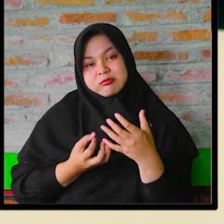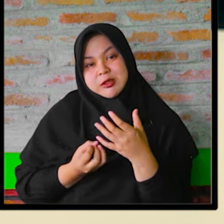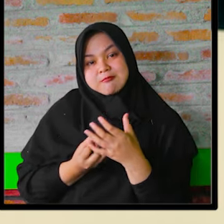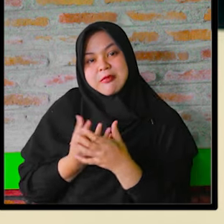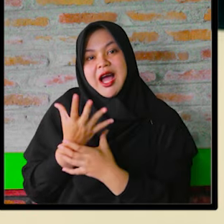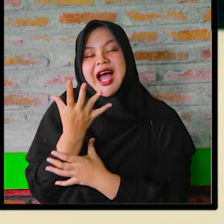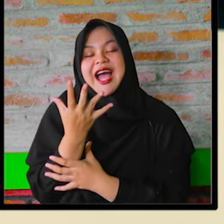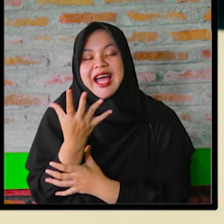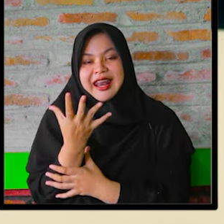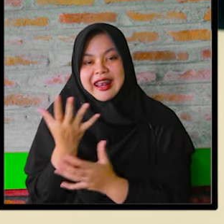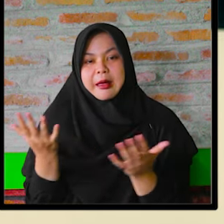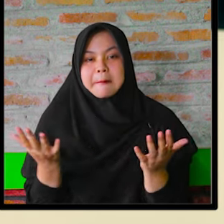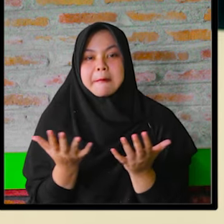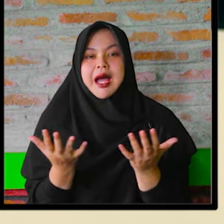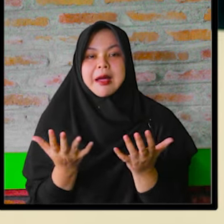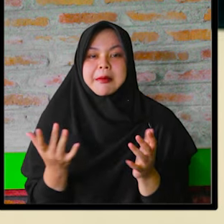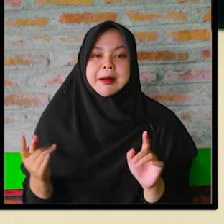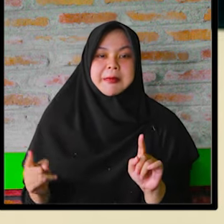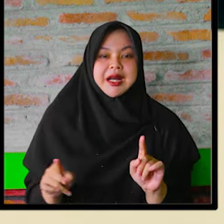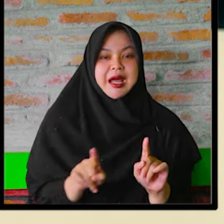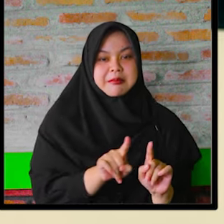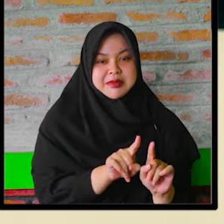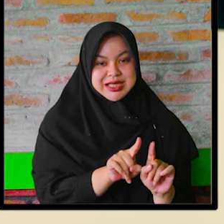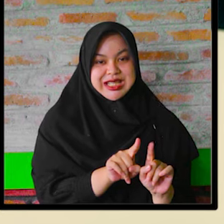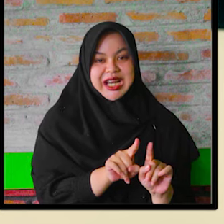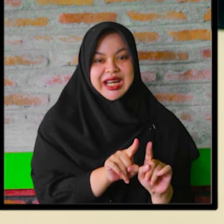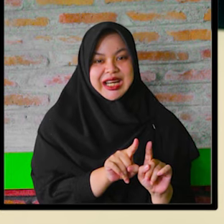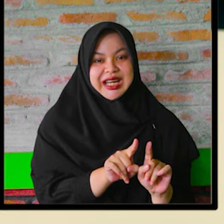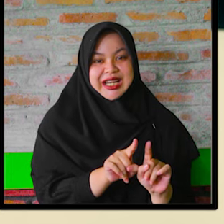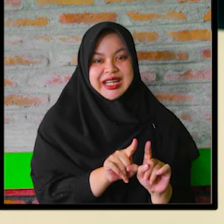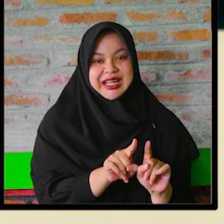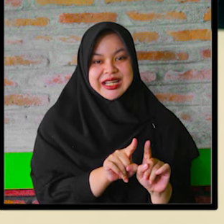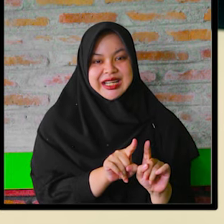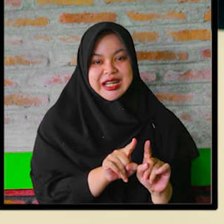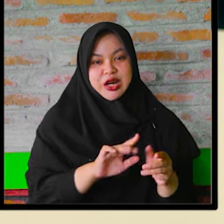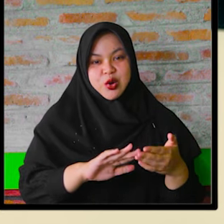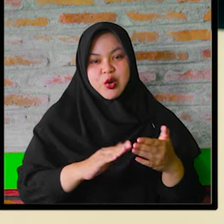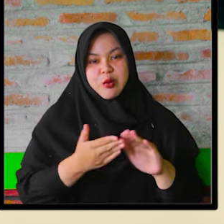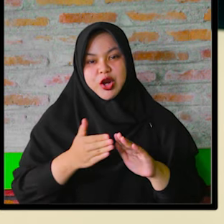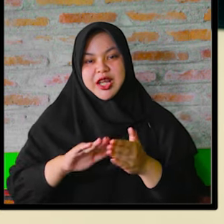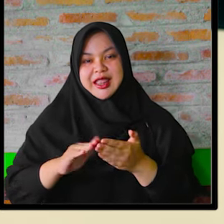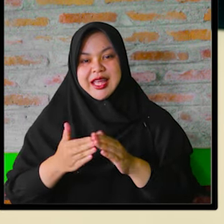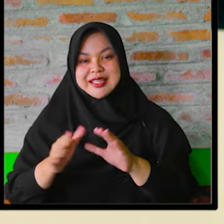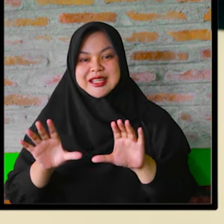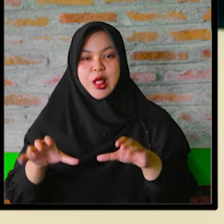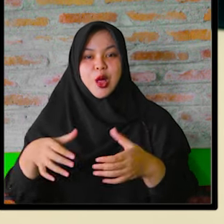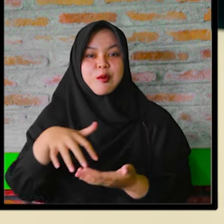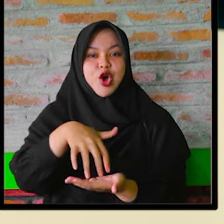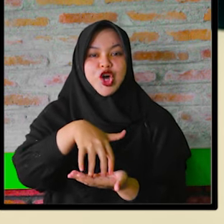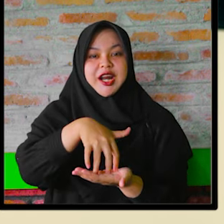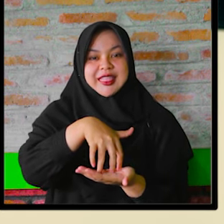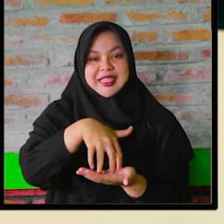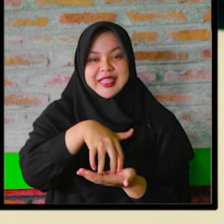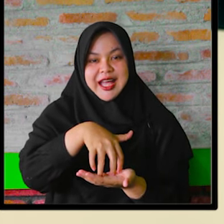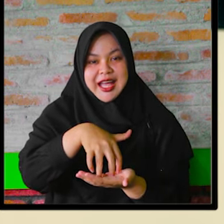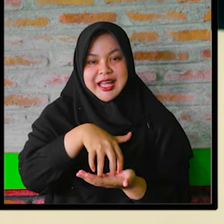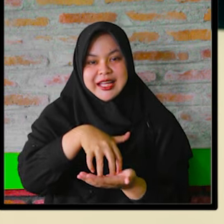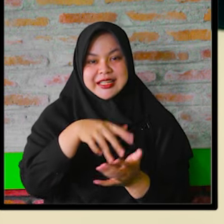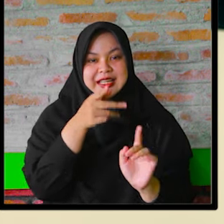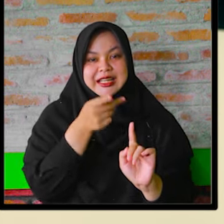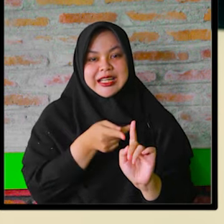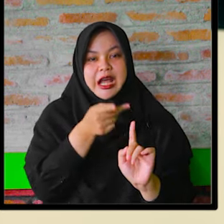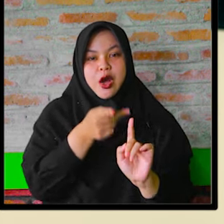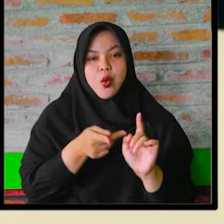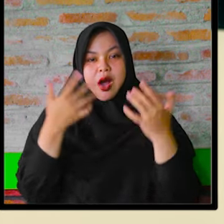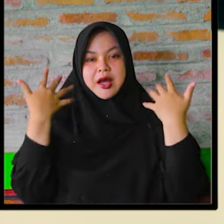Bagaimana pendampingan ataupun pendampingan terhadap komunitas-komunitas kelompok rentan jadi dakwah kemanusiaan